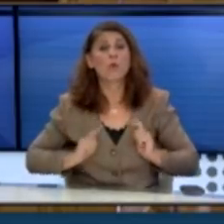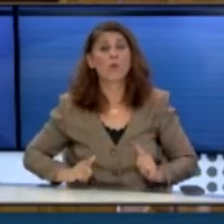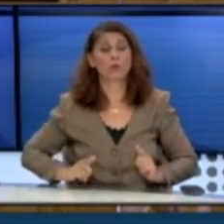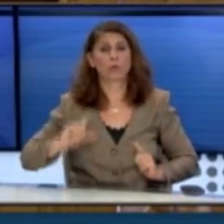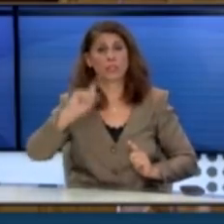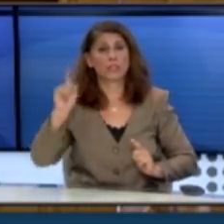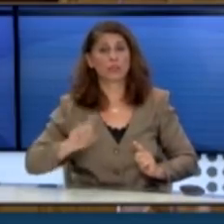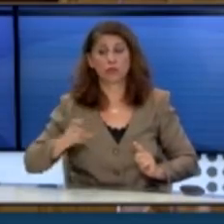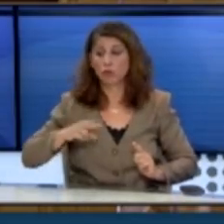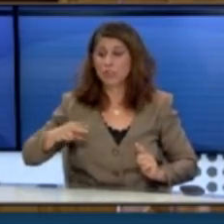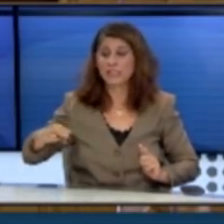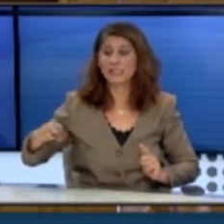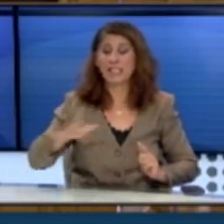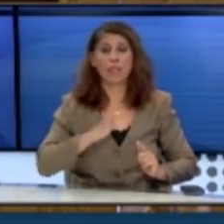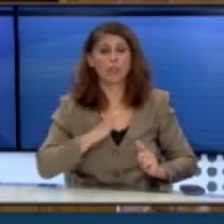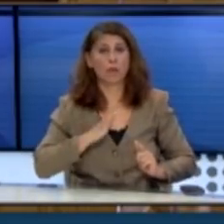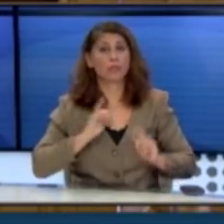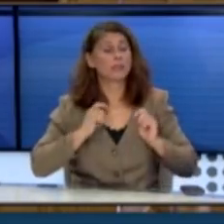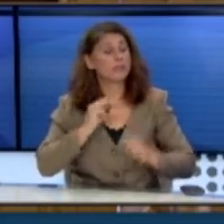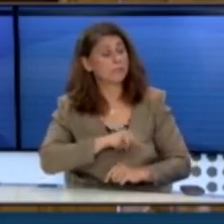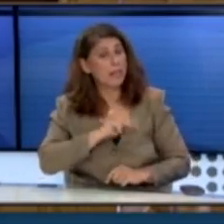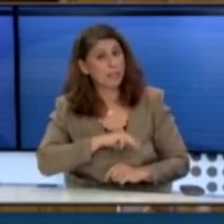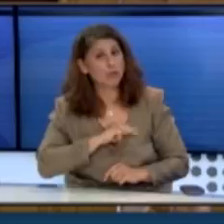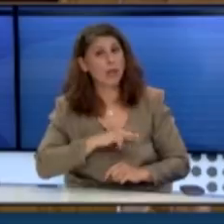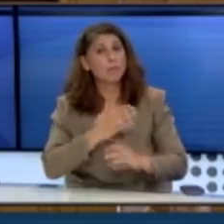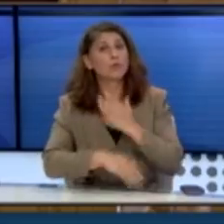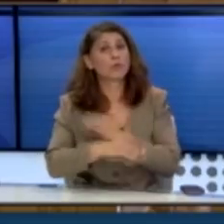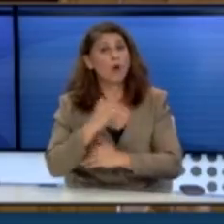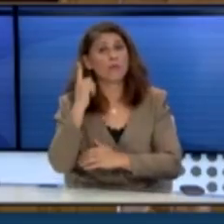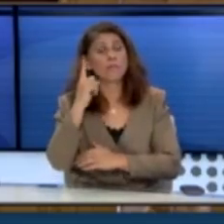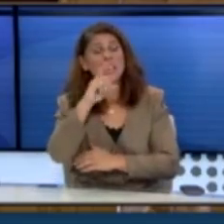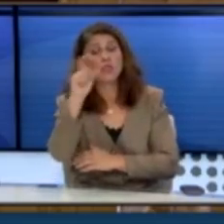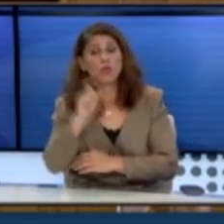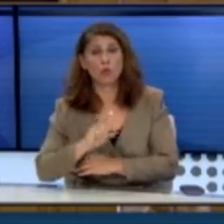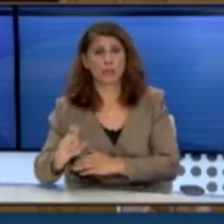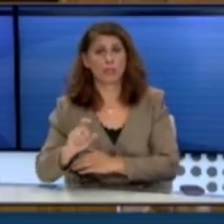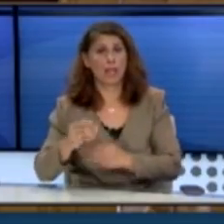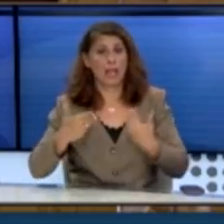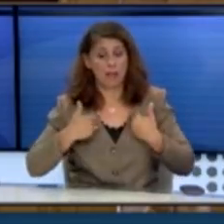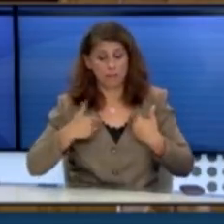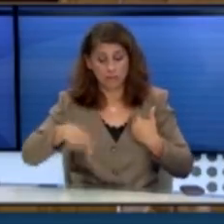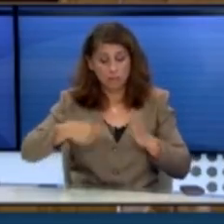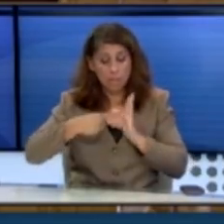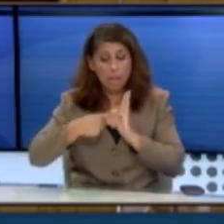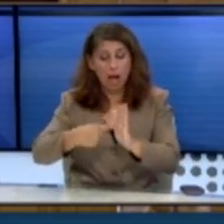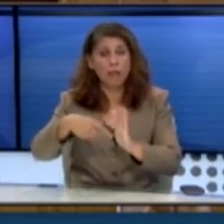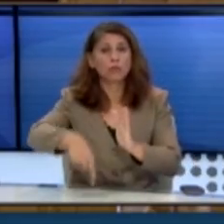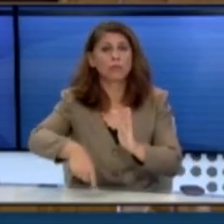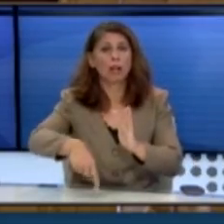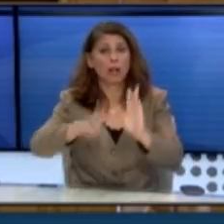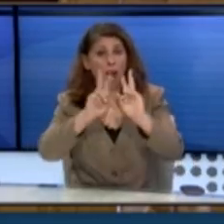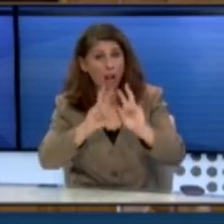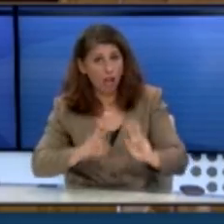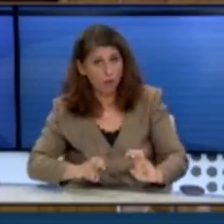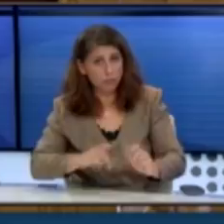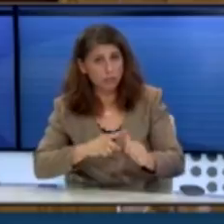των συνανθρώπων μας, της περιουσίας τους από τους σκόπους μιας ζωής. Θα είμαστε εδώ παρόντες για να